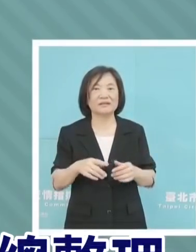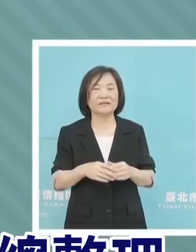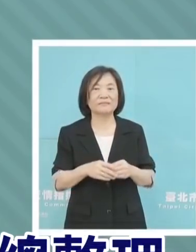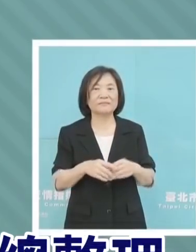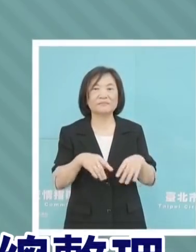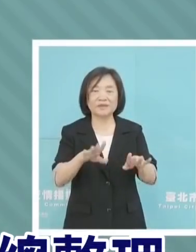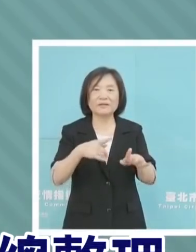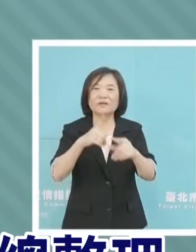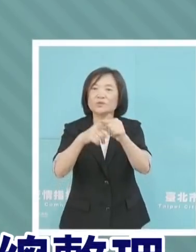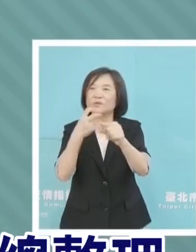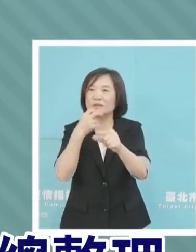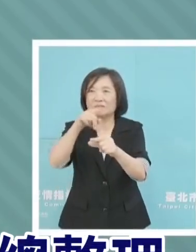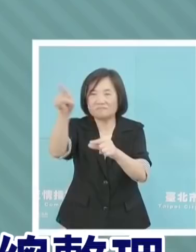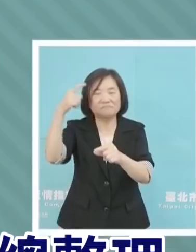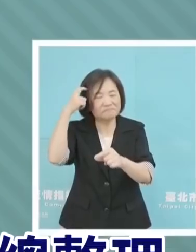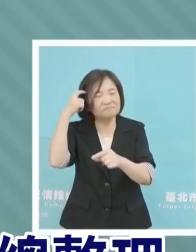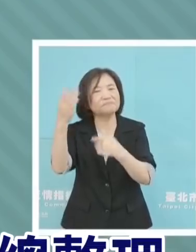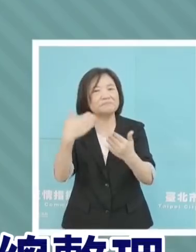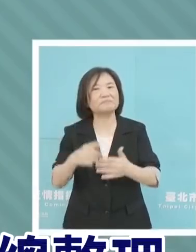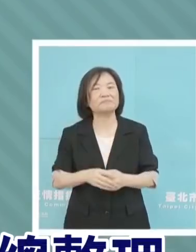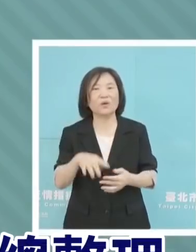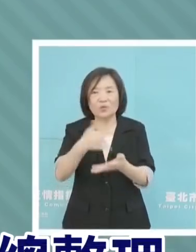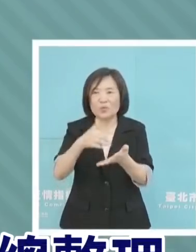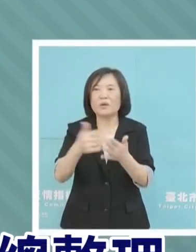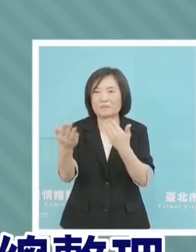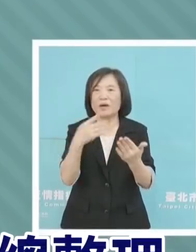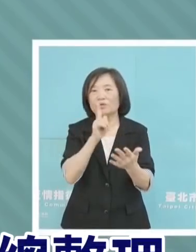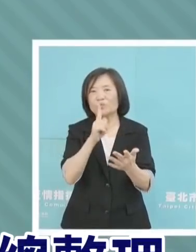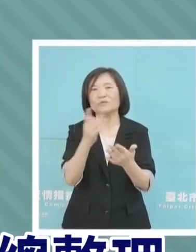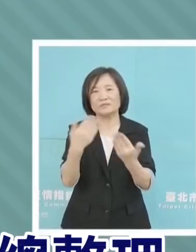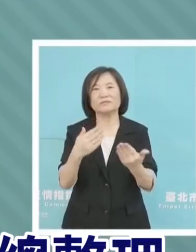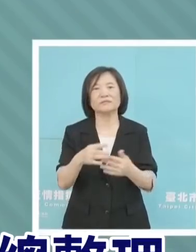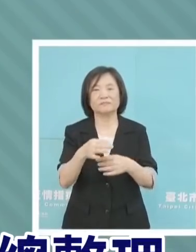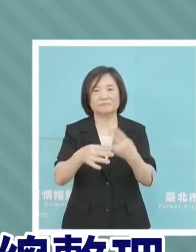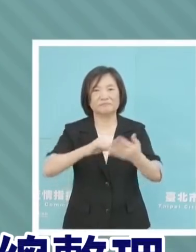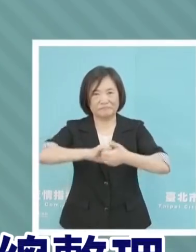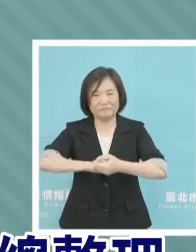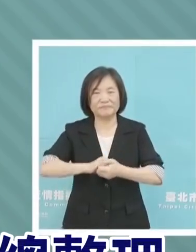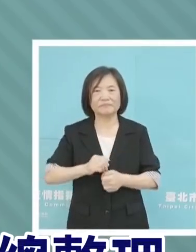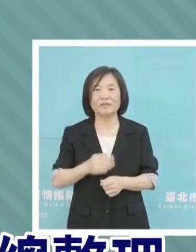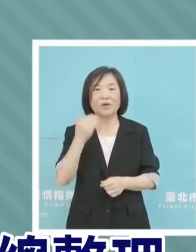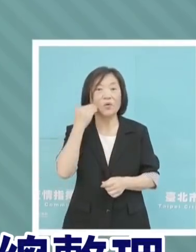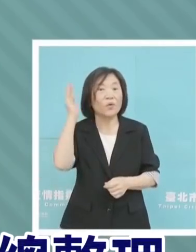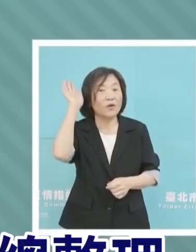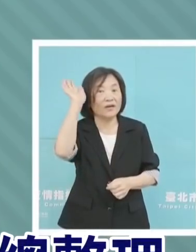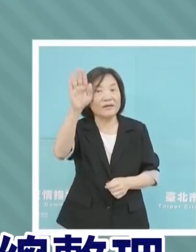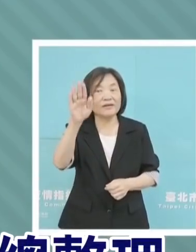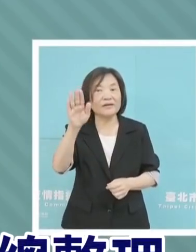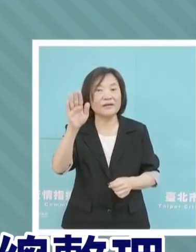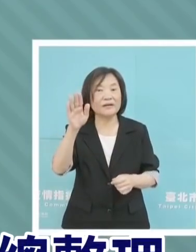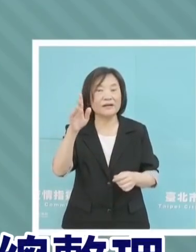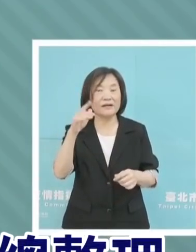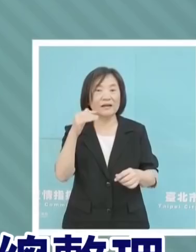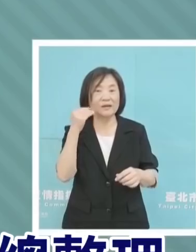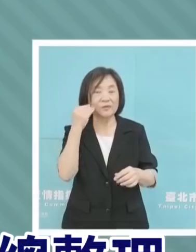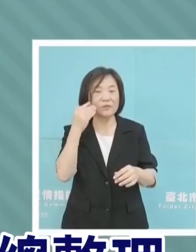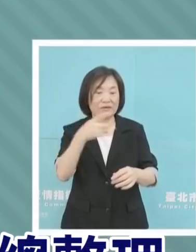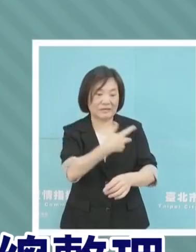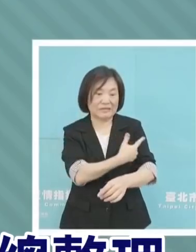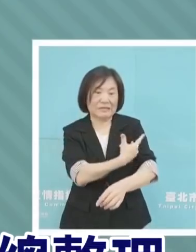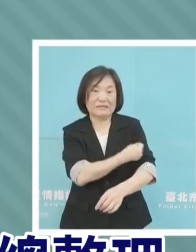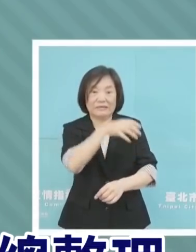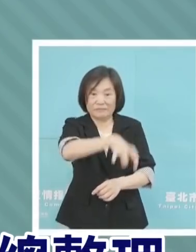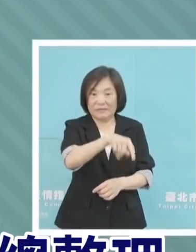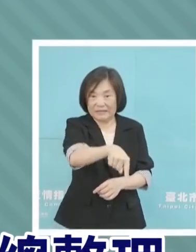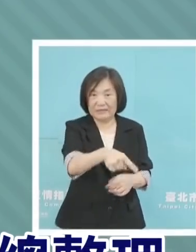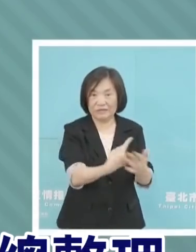所以这个中央还是要想想看，你知道吗？一个统一的规定，就是说你将来是一个接种点只有一种疫苗，